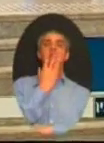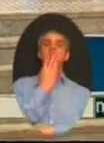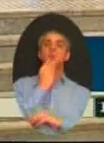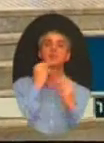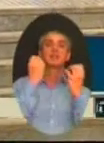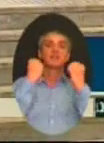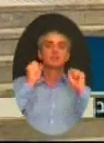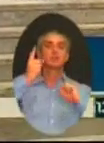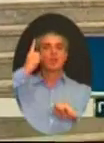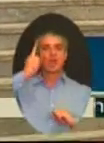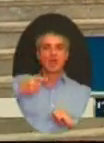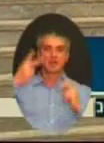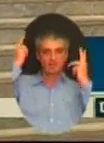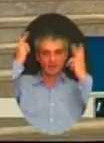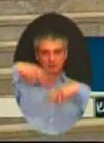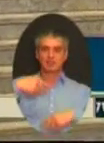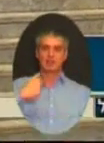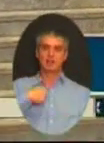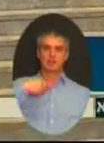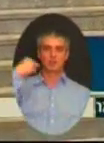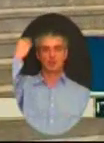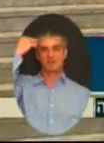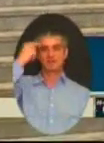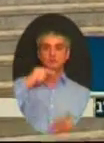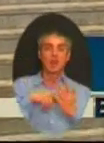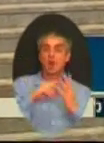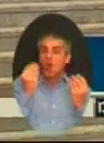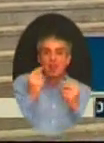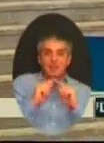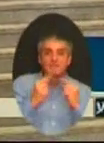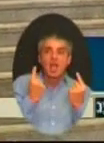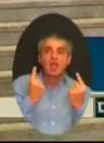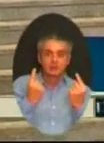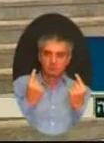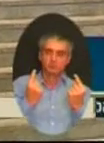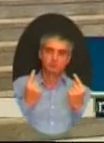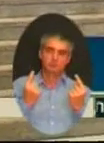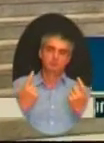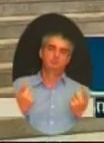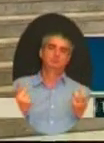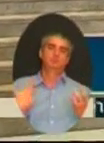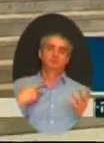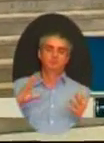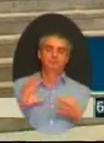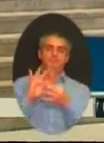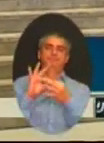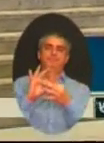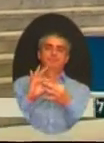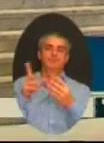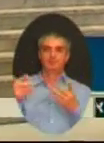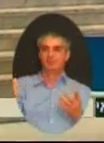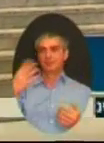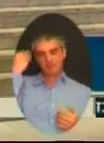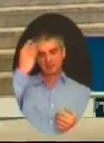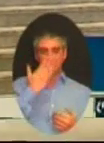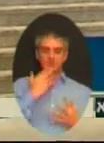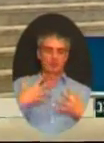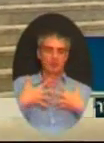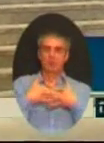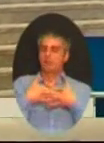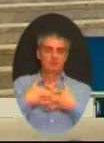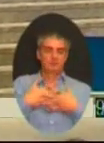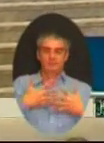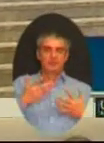וכדמוקרטית, חייב לבוא הסדר בינינו לבין הפלסטינאים, כי כל דבר אחר יחבק אותנו איתם ויחבק אותם איתנו,